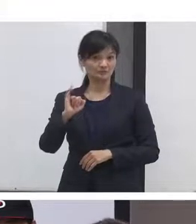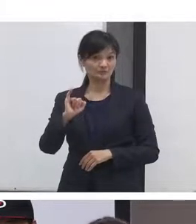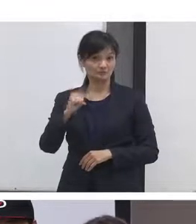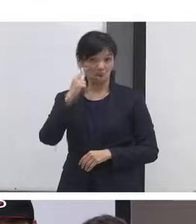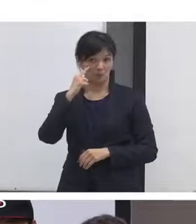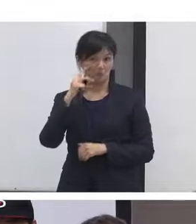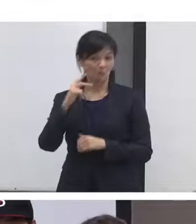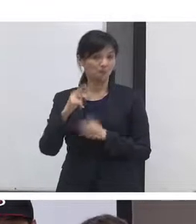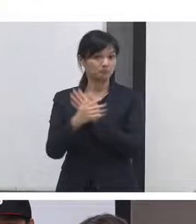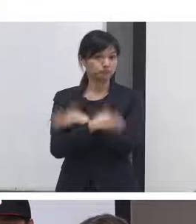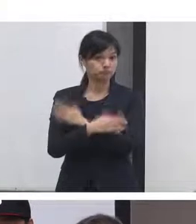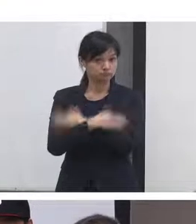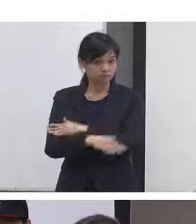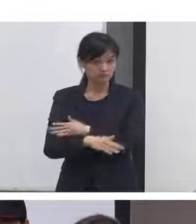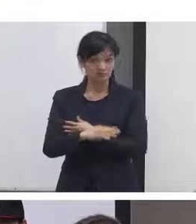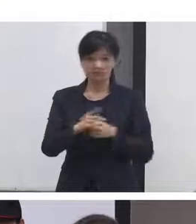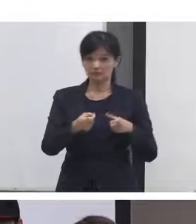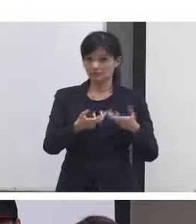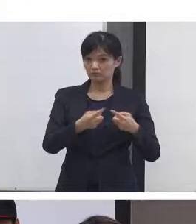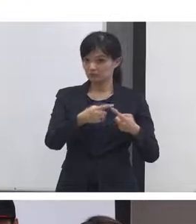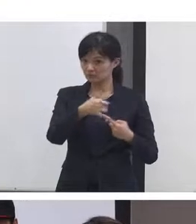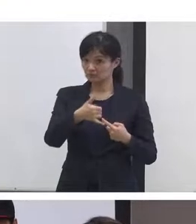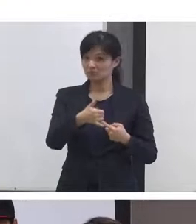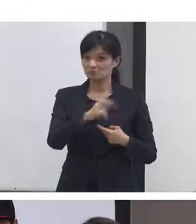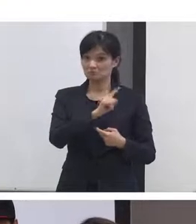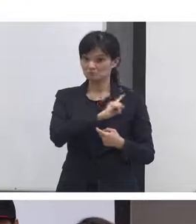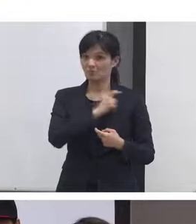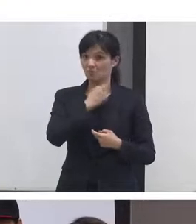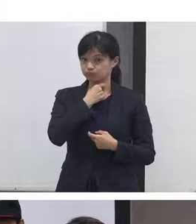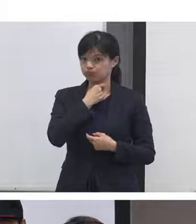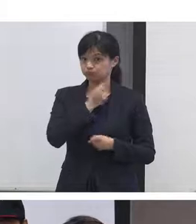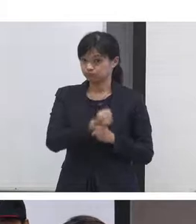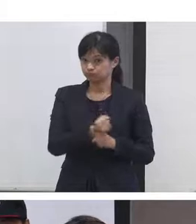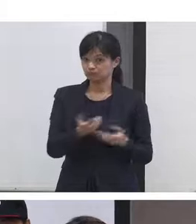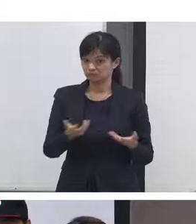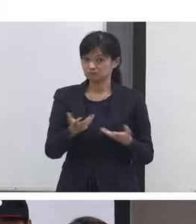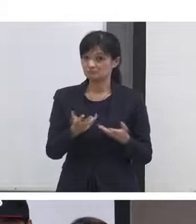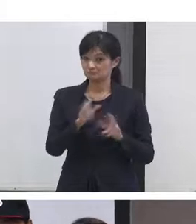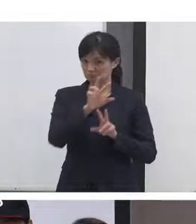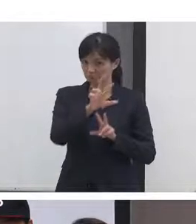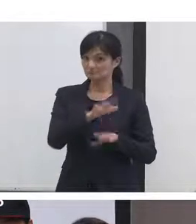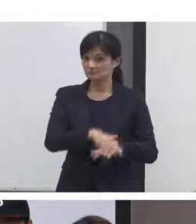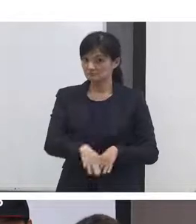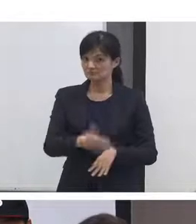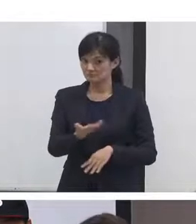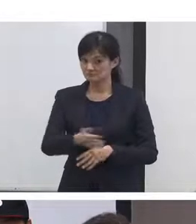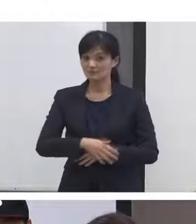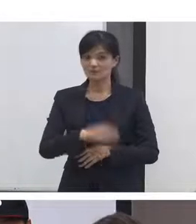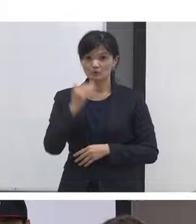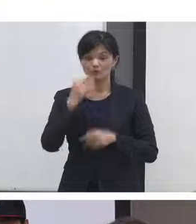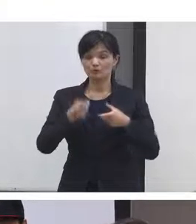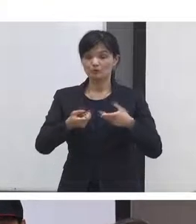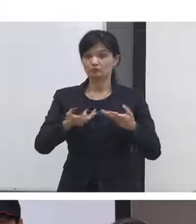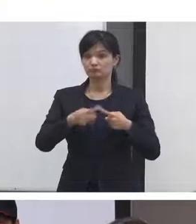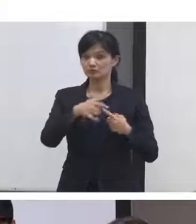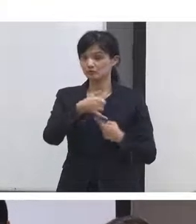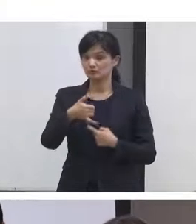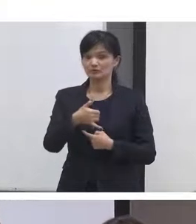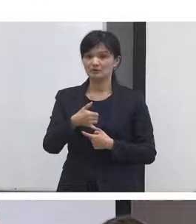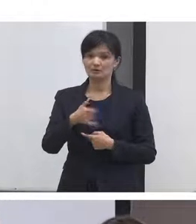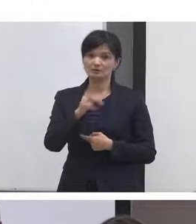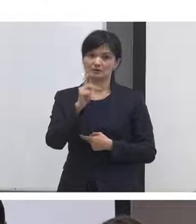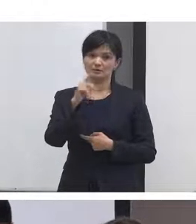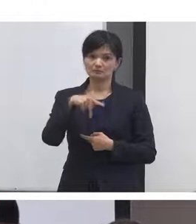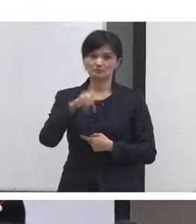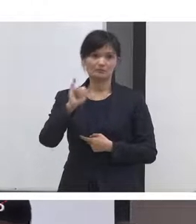可能让公务员愿意去执行？那如果公务员不是 KPI 不愿意执行的话，那是为什么？那这